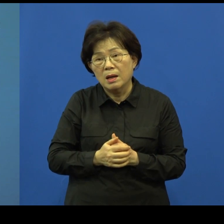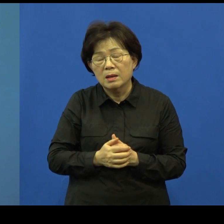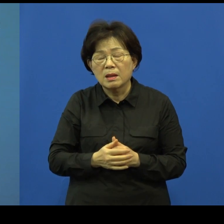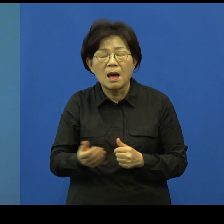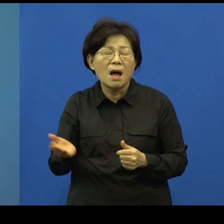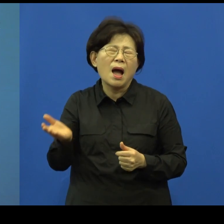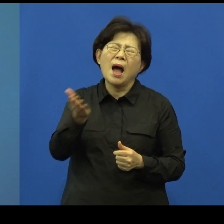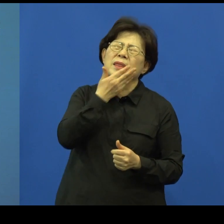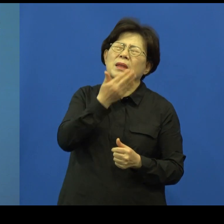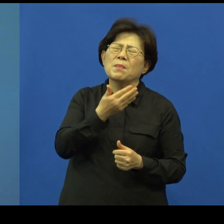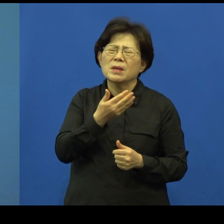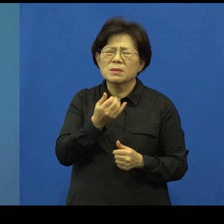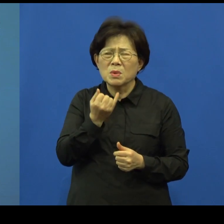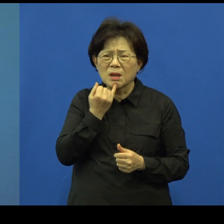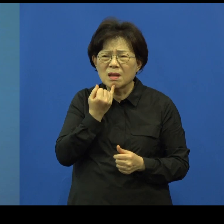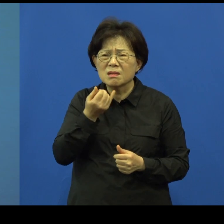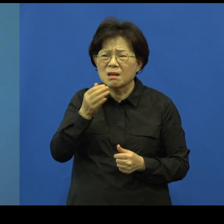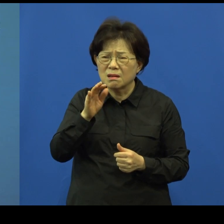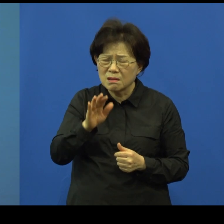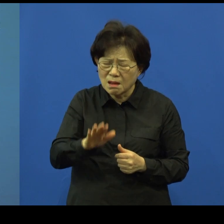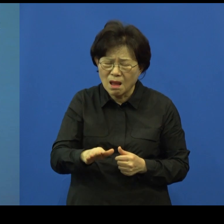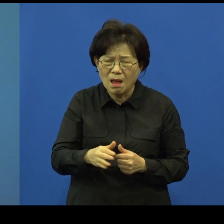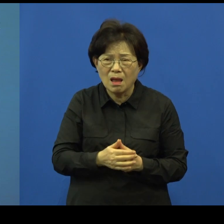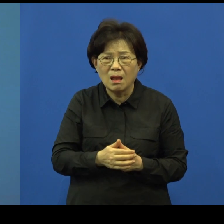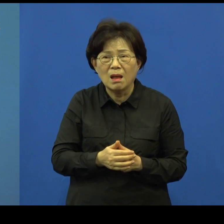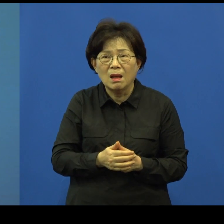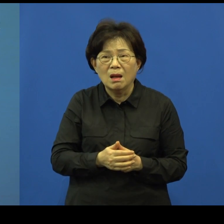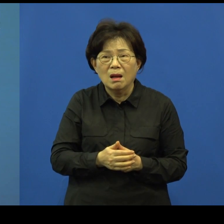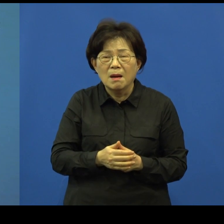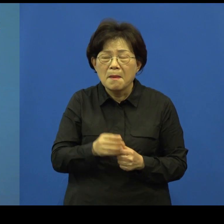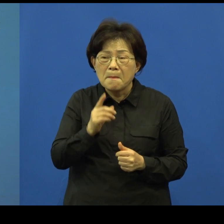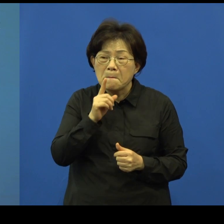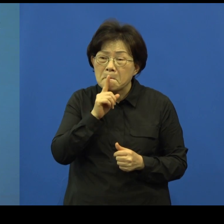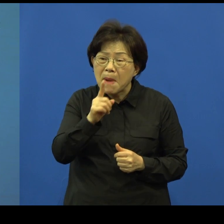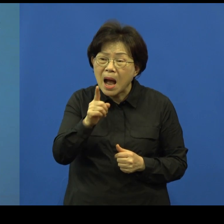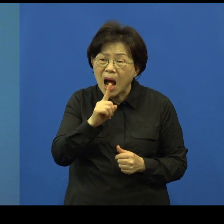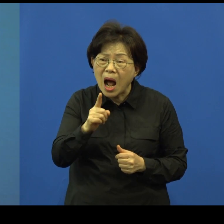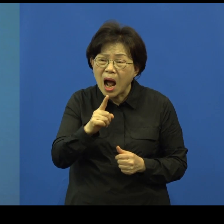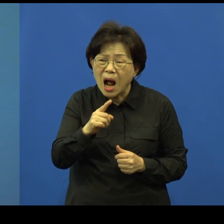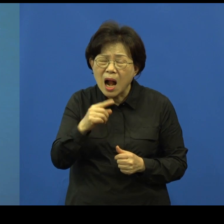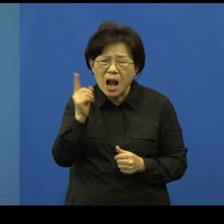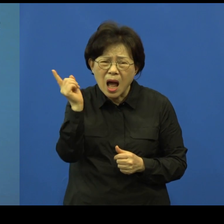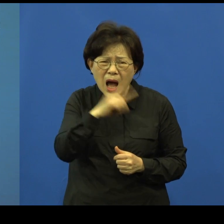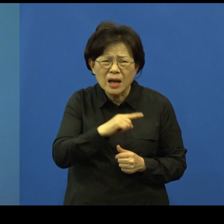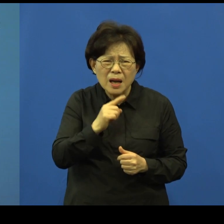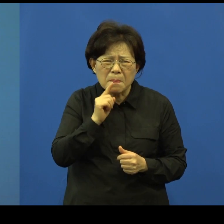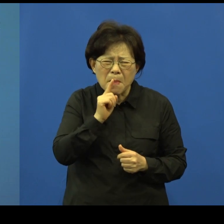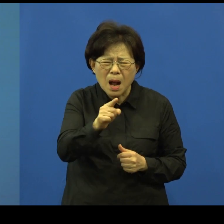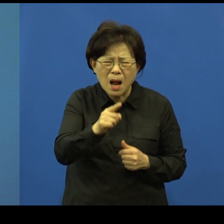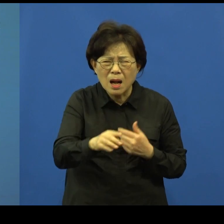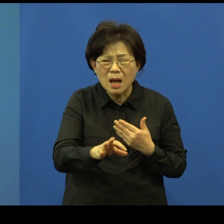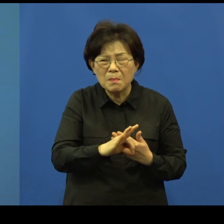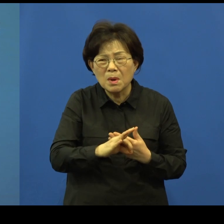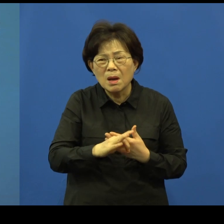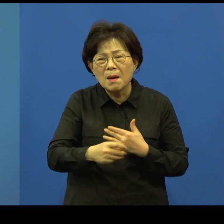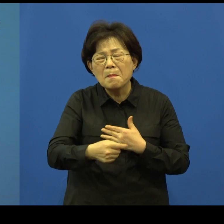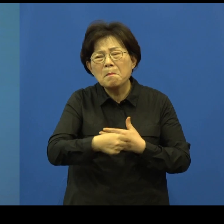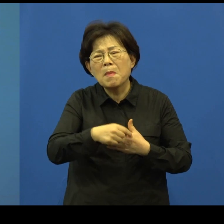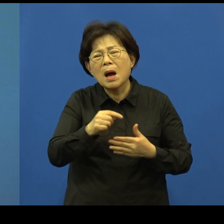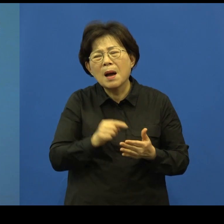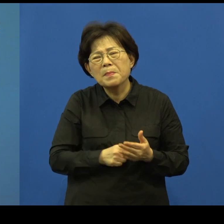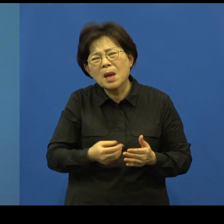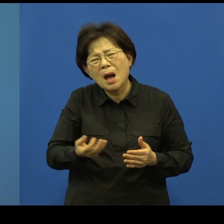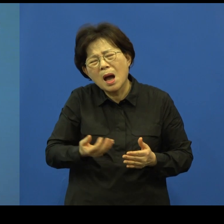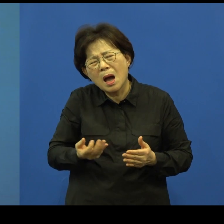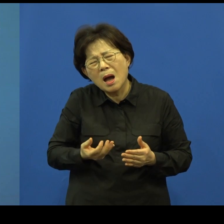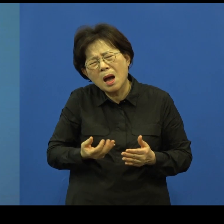맞아요. 맞으면 좀 바르고 자면 돼요. 근데 말로 탁 독침을 쏘면은 가슴에 탁